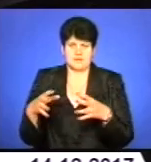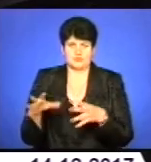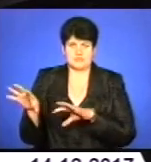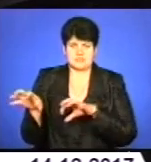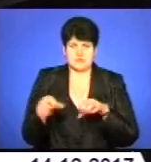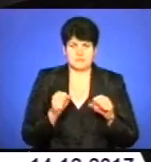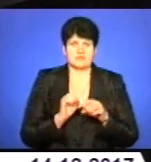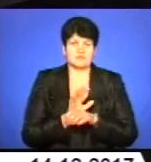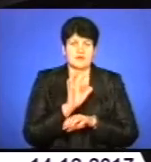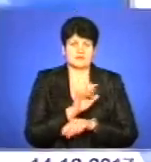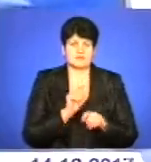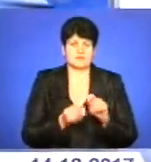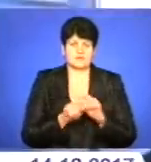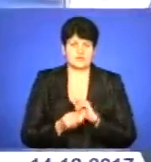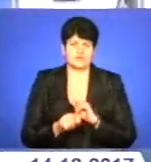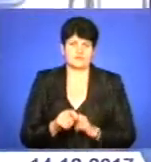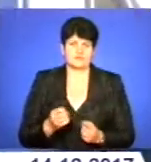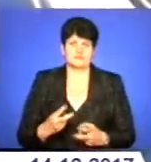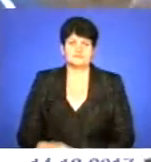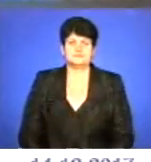на дослідження в експертну установу.